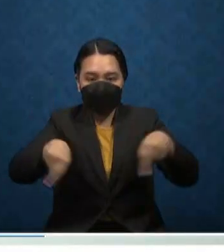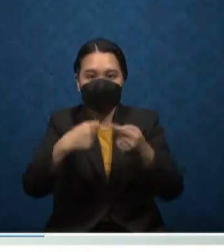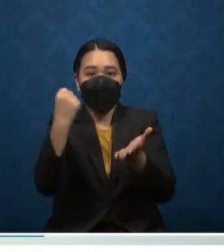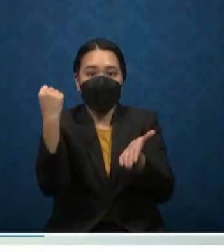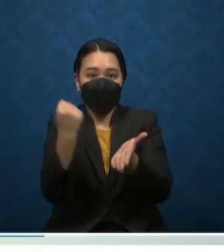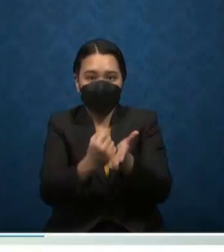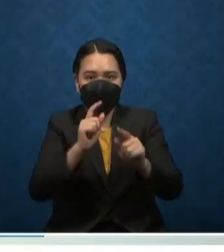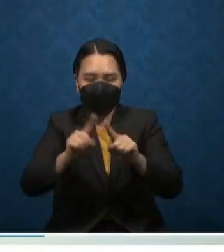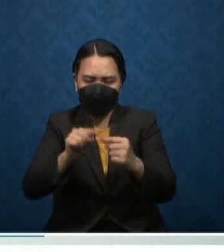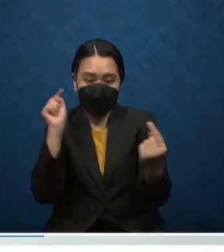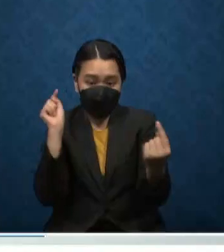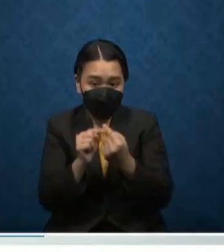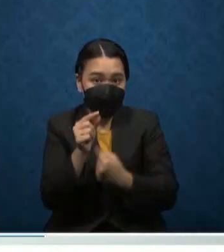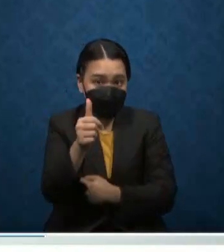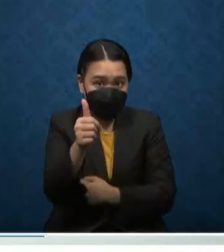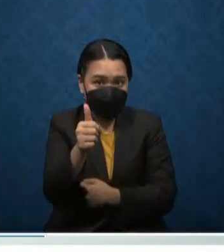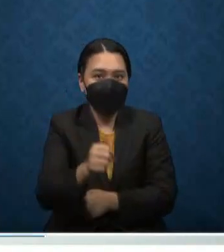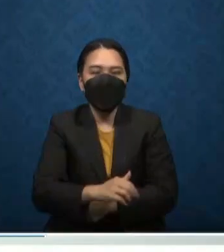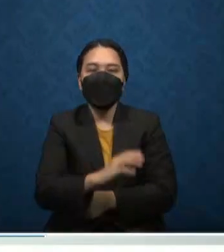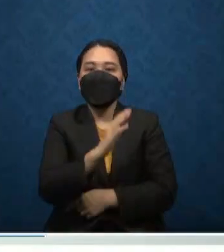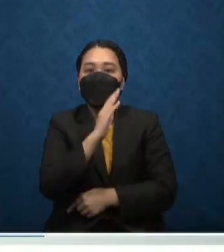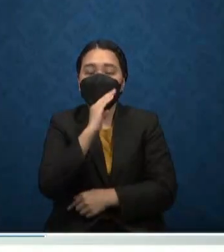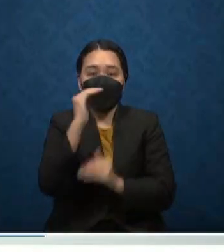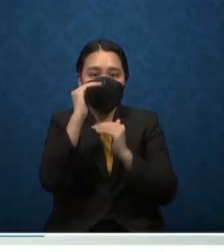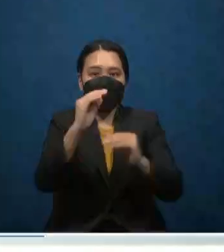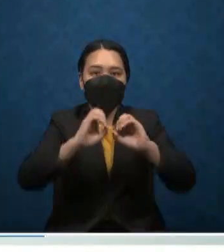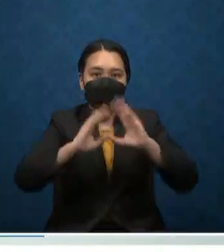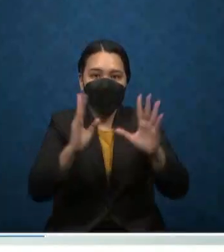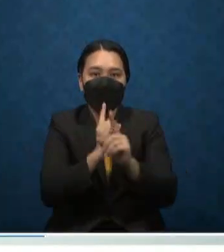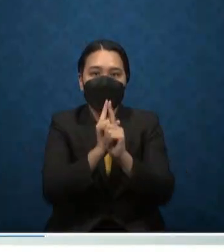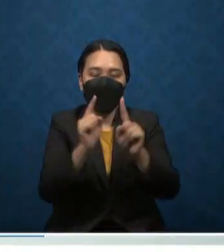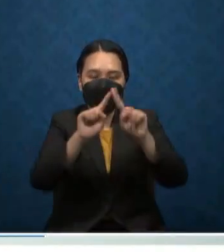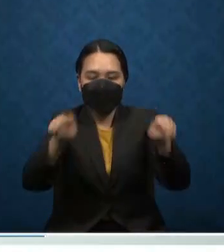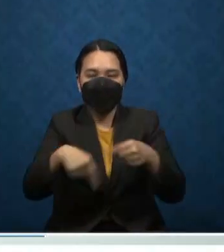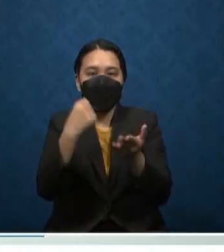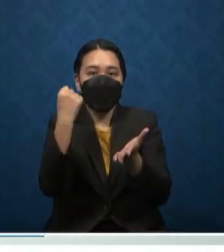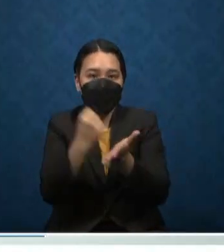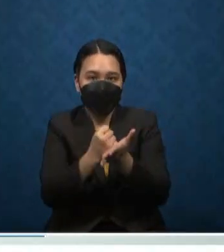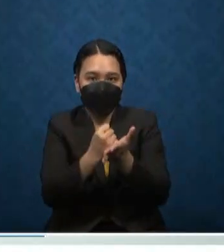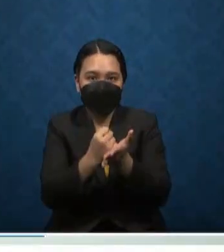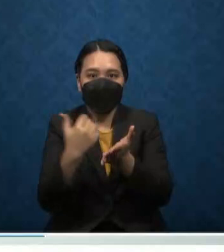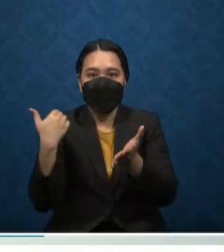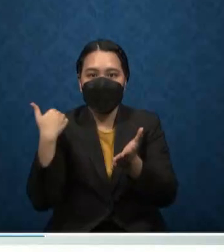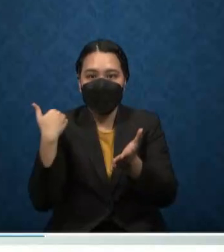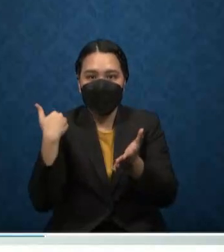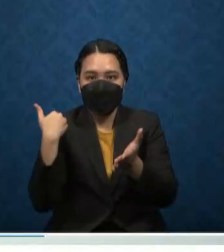ก็นำเรียนว่าถ้าได้มีการกำหนดออกมาเป็นลักษณะของกรอบคุณวุฒิในการที่จะใช้ในการเทียบโอน